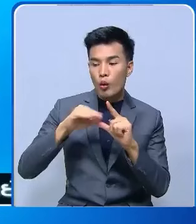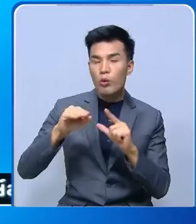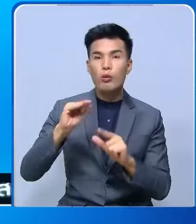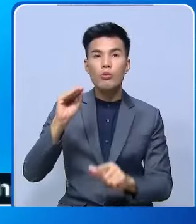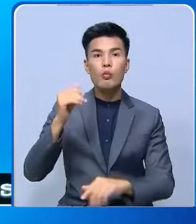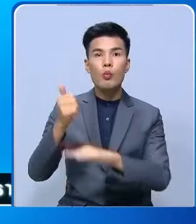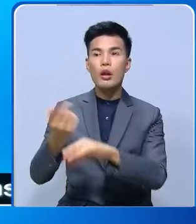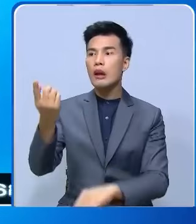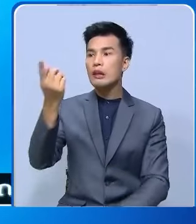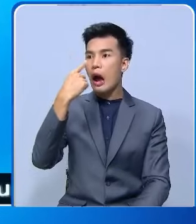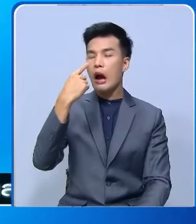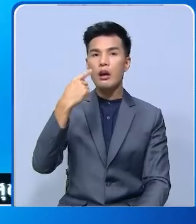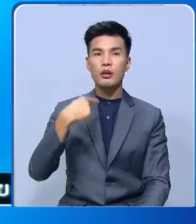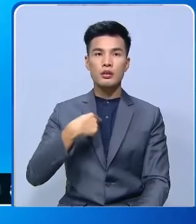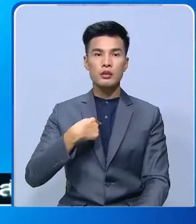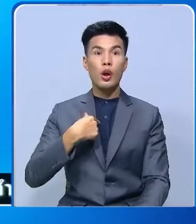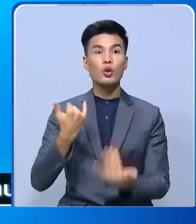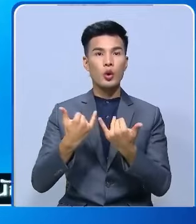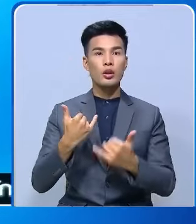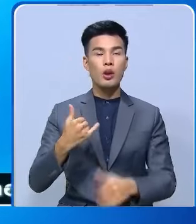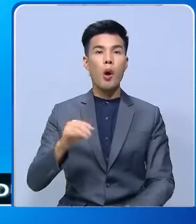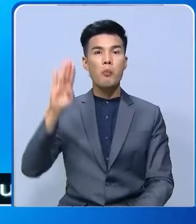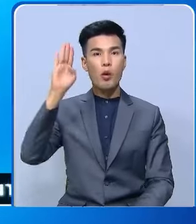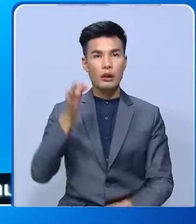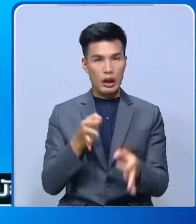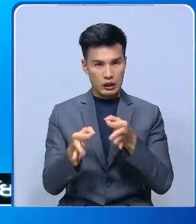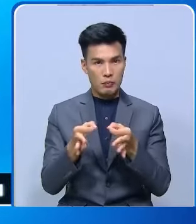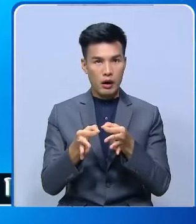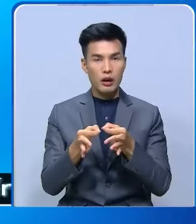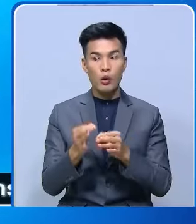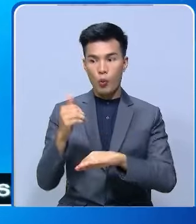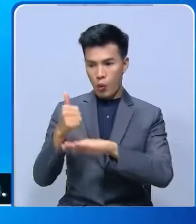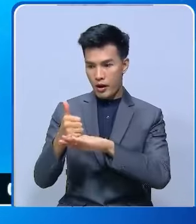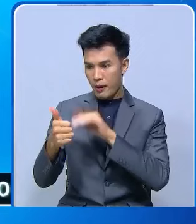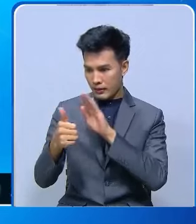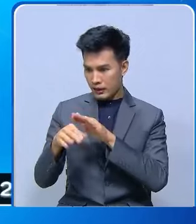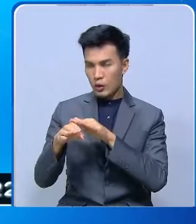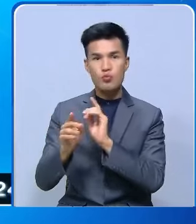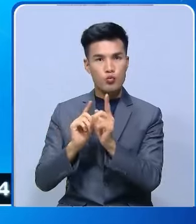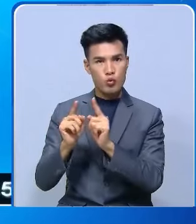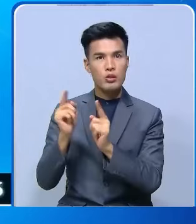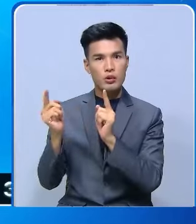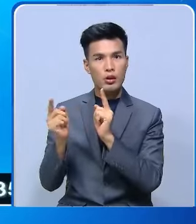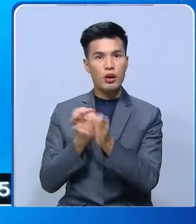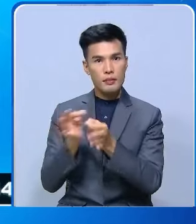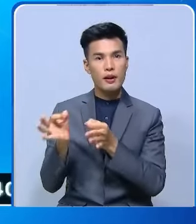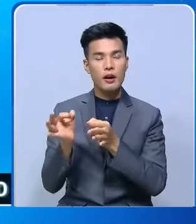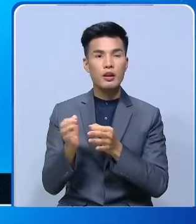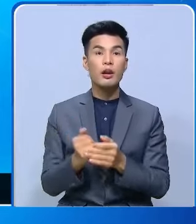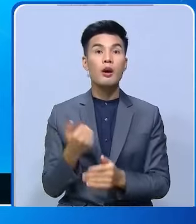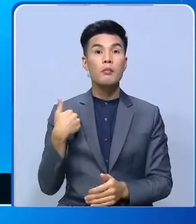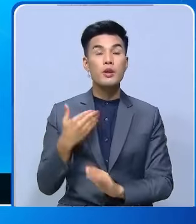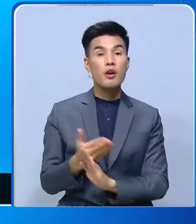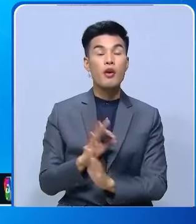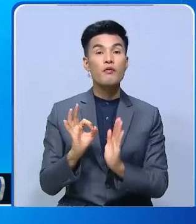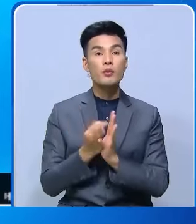รู้สึกเสียใจค่ะแต่ว่าเรื่องนี้ทางต้นสังกัดเนี่ยออกมาชี้แจงแล้วนะคะก็มีการเรียกตัวหัวหน้าเนี่ยไปพูดคุยค่ะก่อนหน้านี้มีผู้ใช้ Facebook